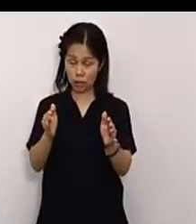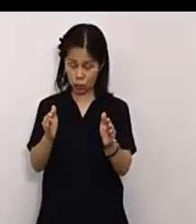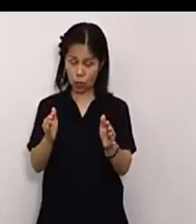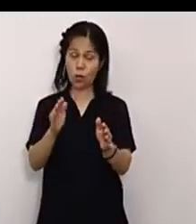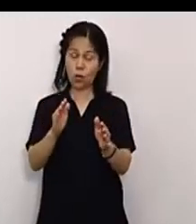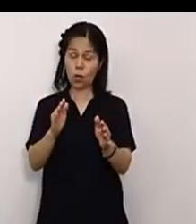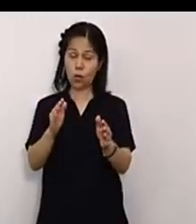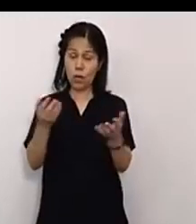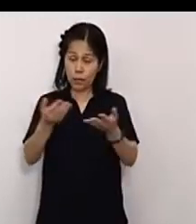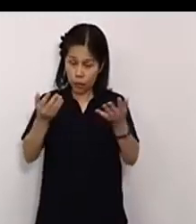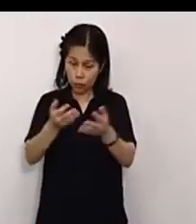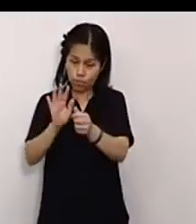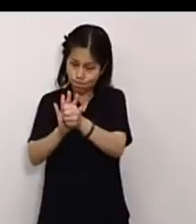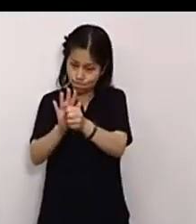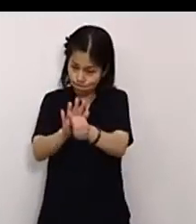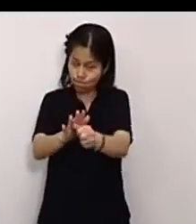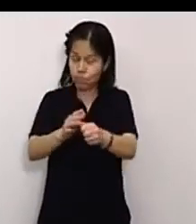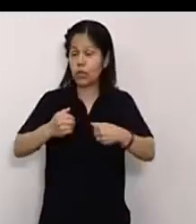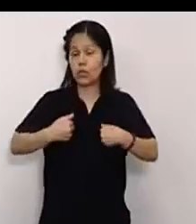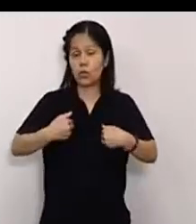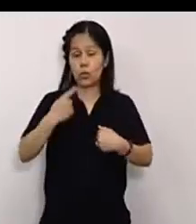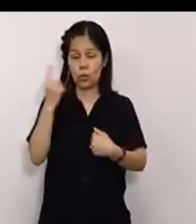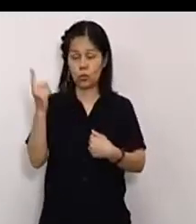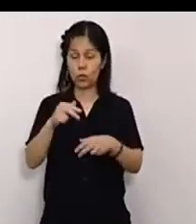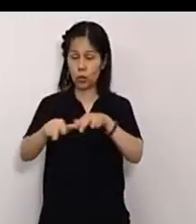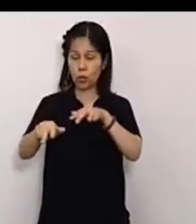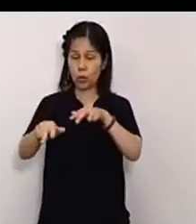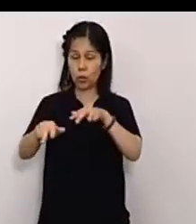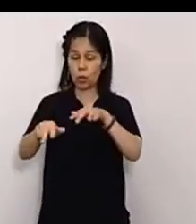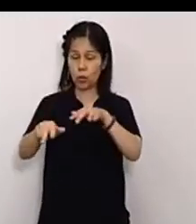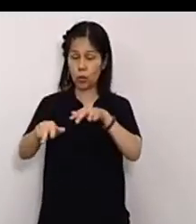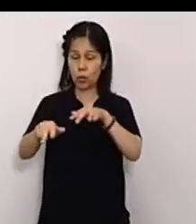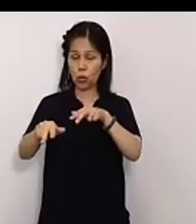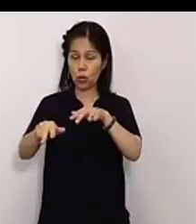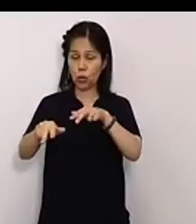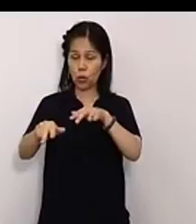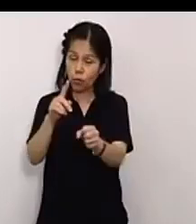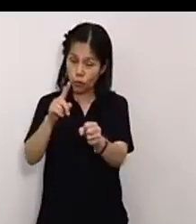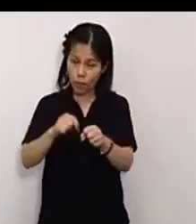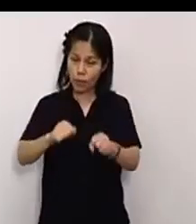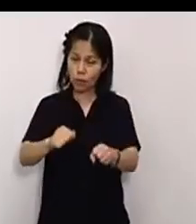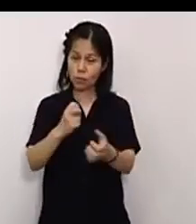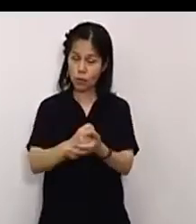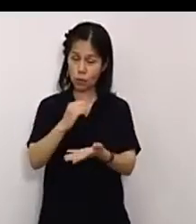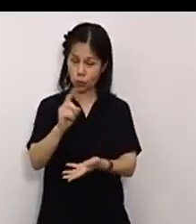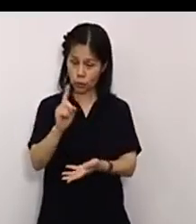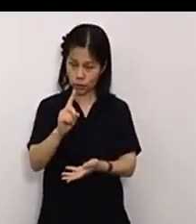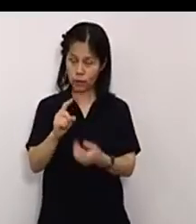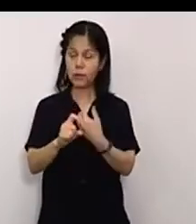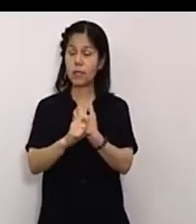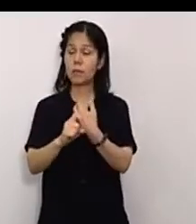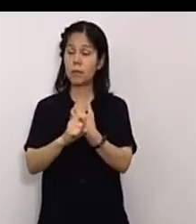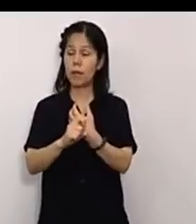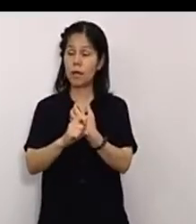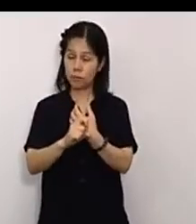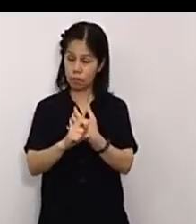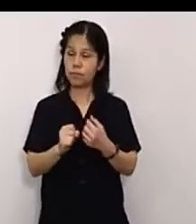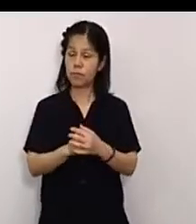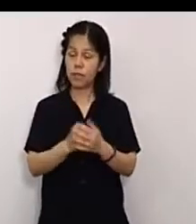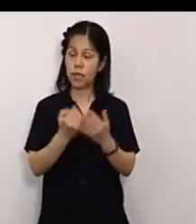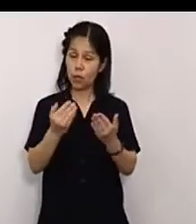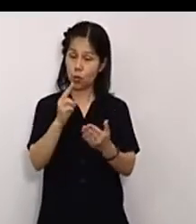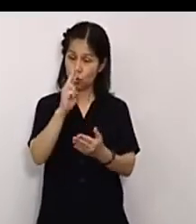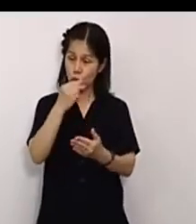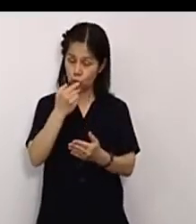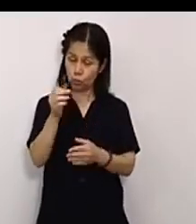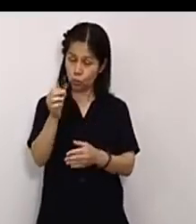と、行政としてやっぱり子ども支援のためにやるべきこと、例えば今学校給食の無償